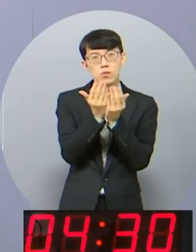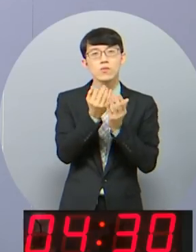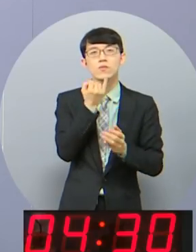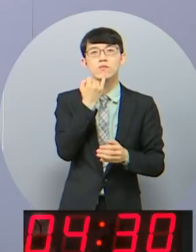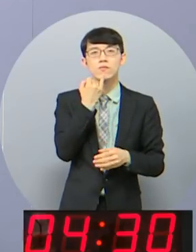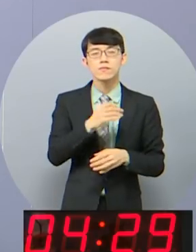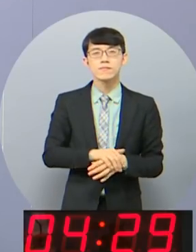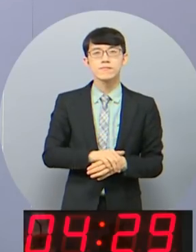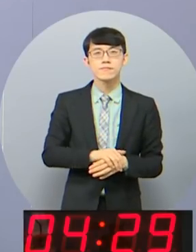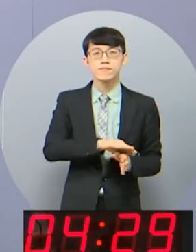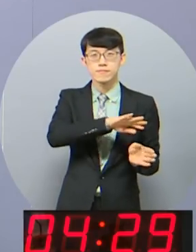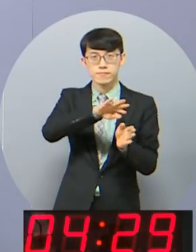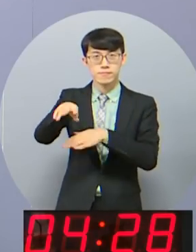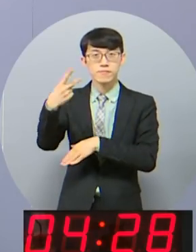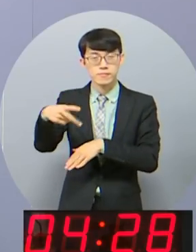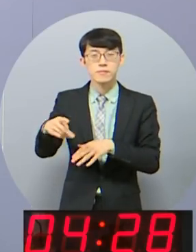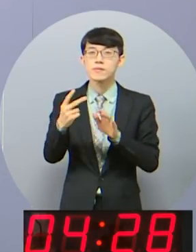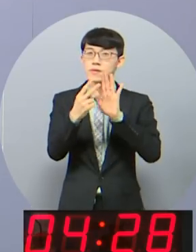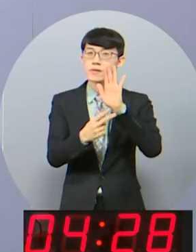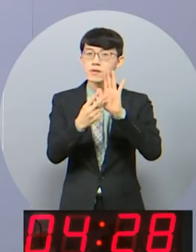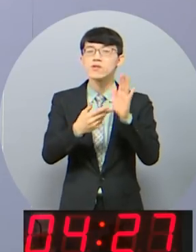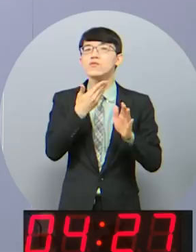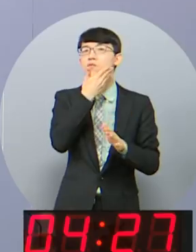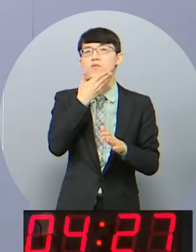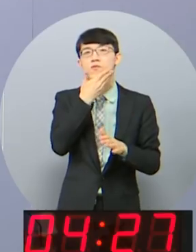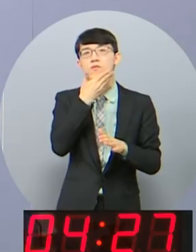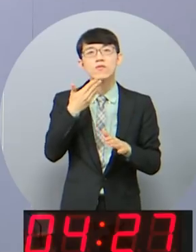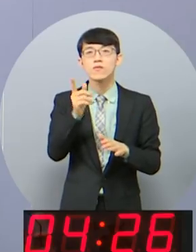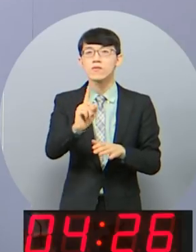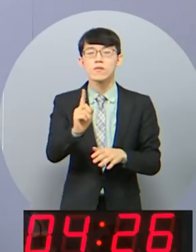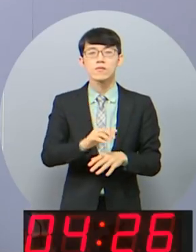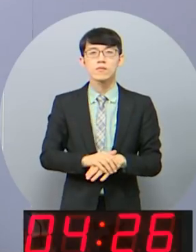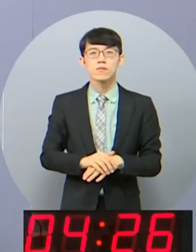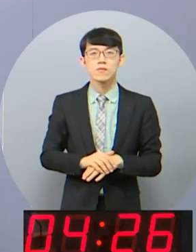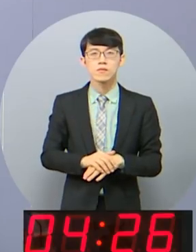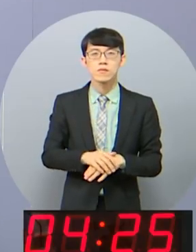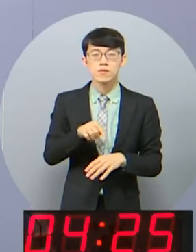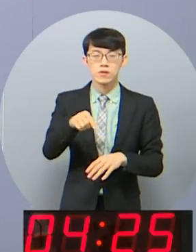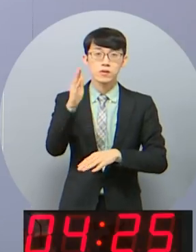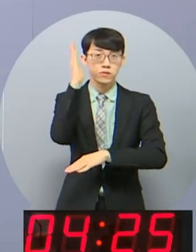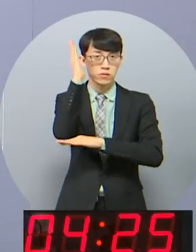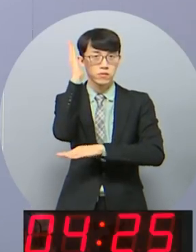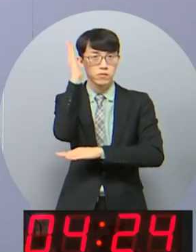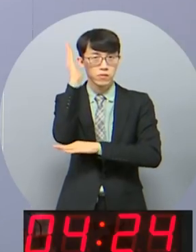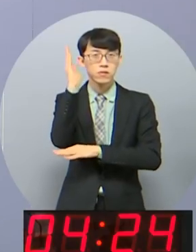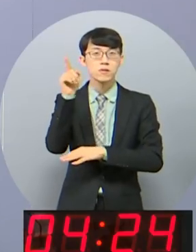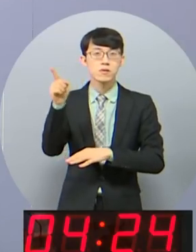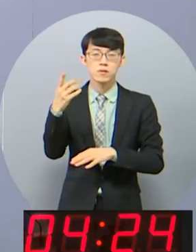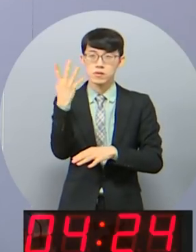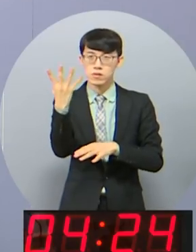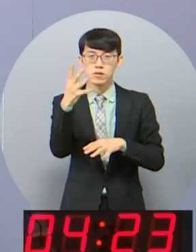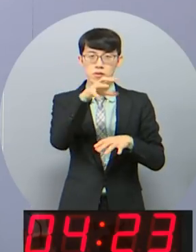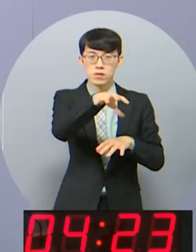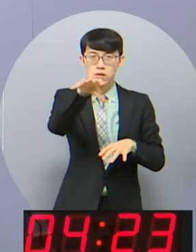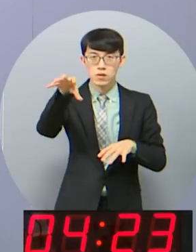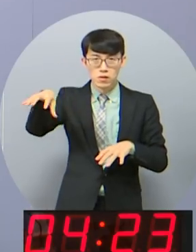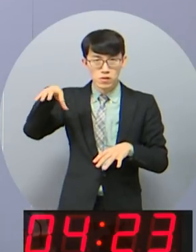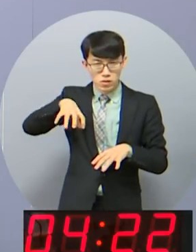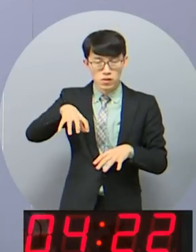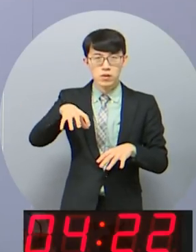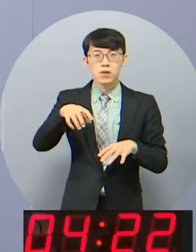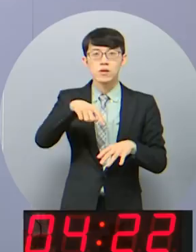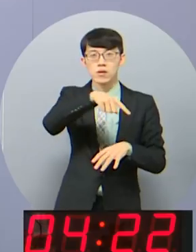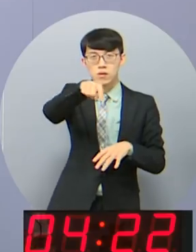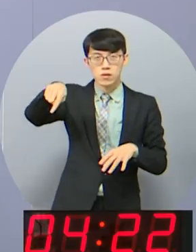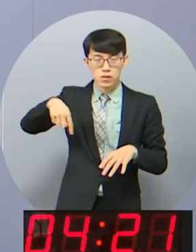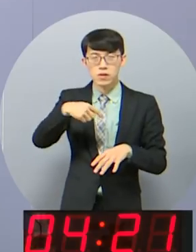过来变一个福利哦，所以福利方面啊，咱一个促进吼政府吼市区啊来从这个